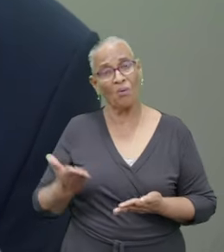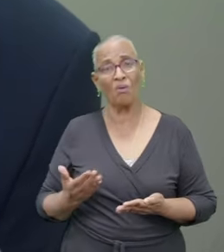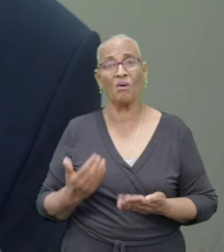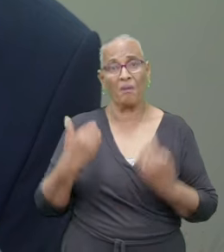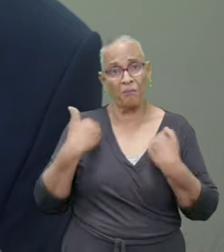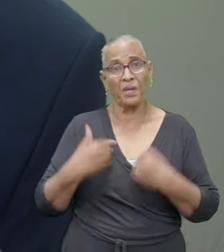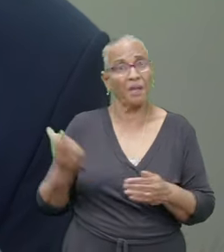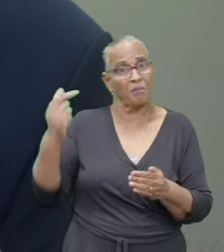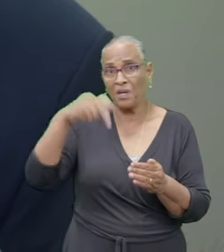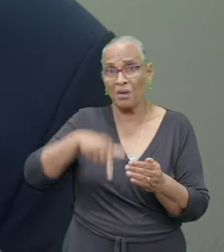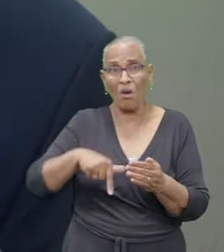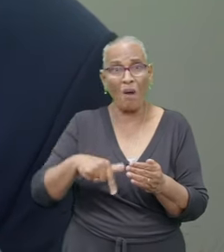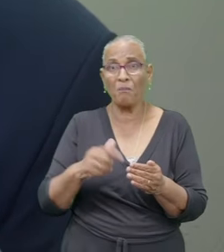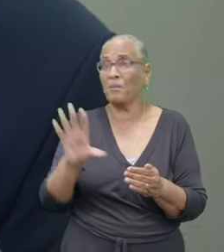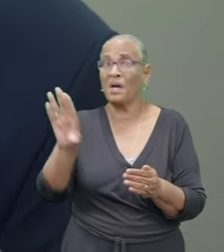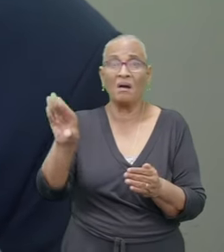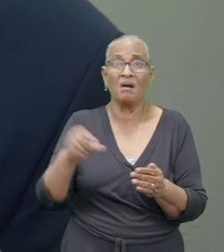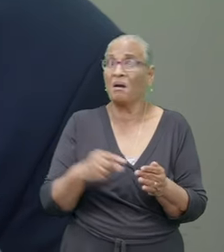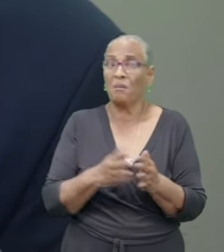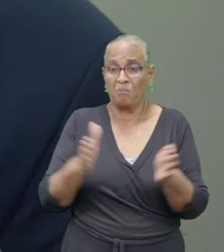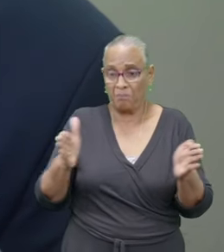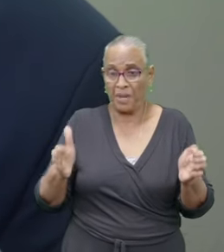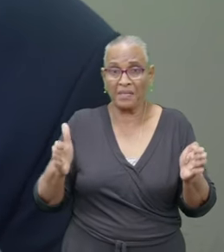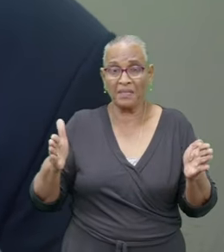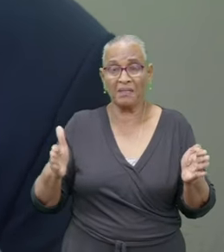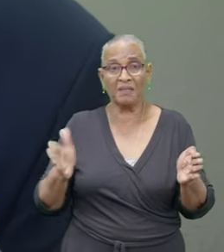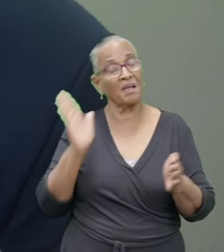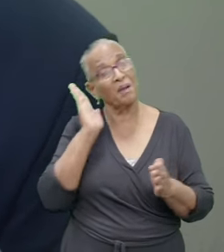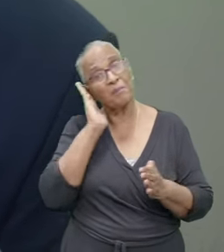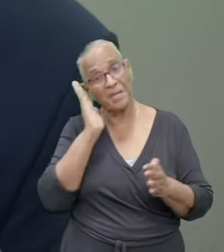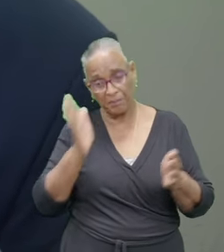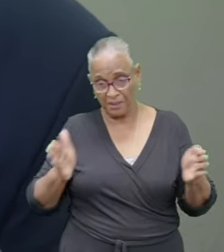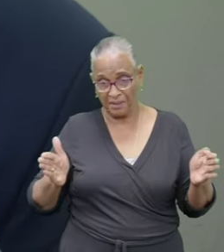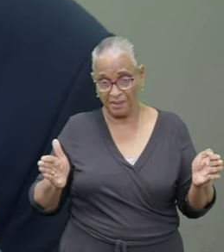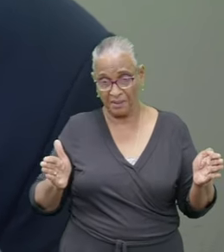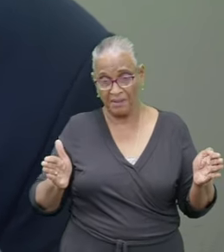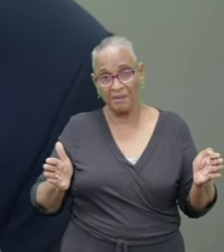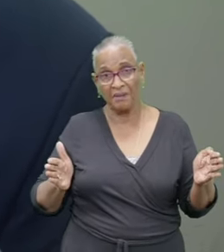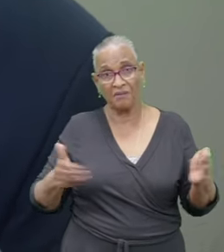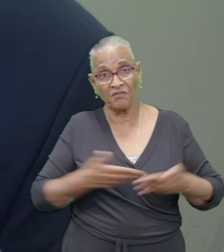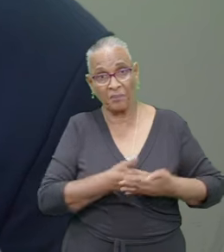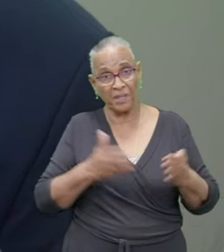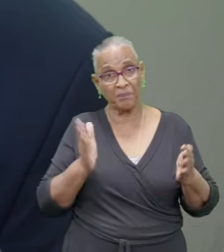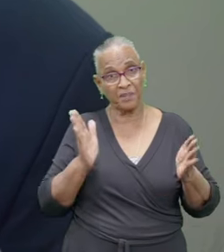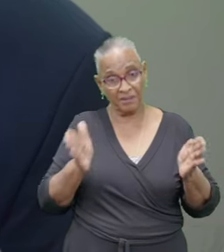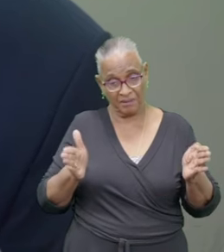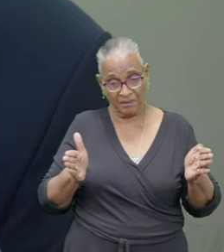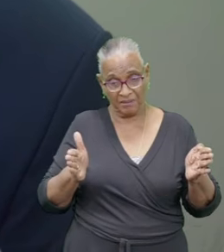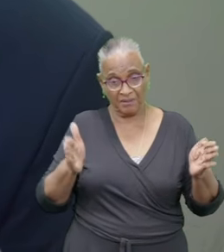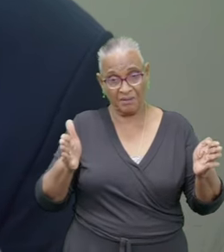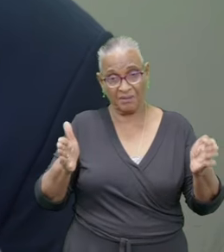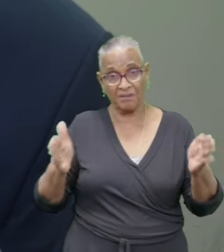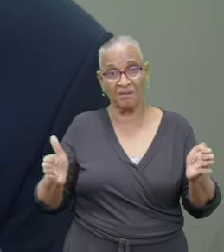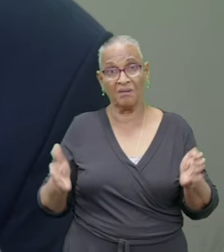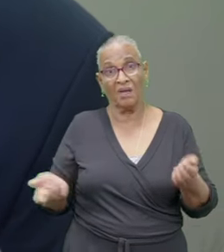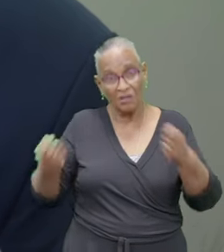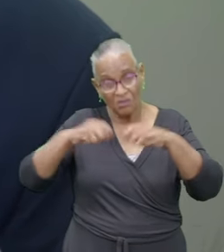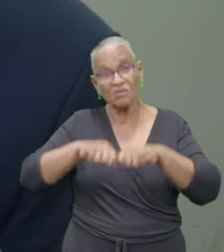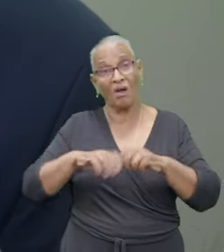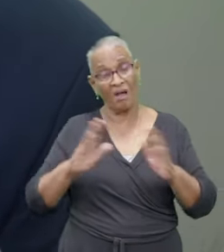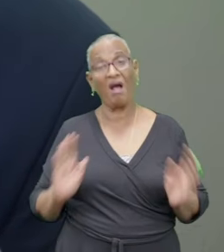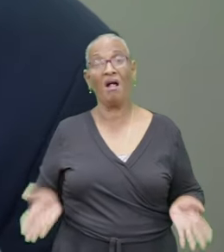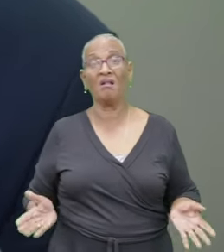opnamecapaciteit. U weet dat ook dat er bedden zijn gesloten op de NICU in die periode. Dus er is inderdaad ontwikkeling geweest waar